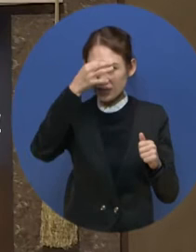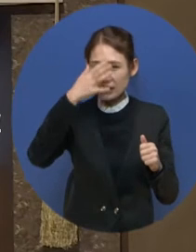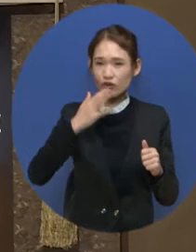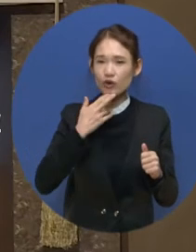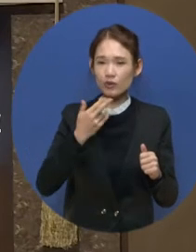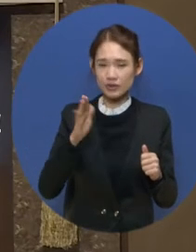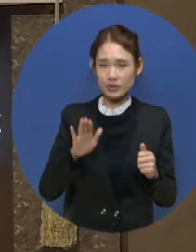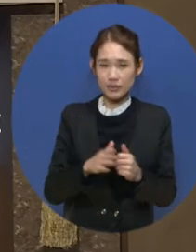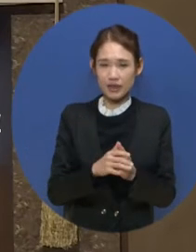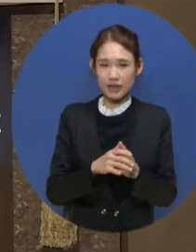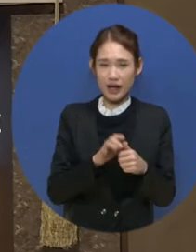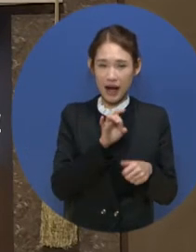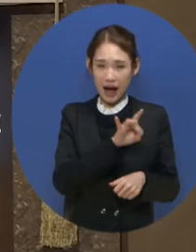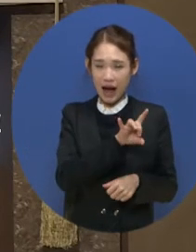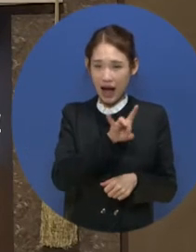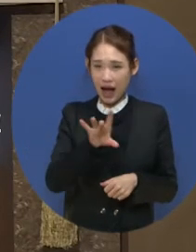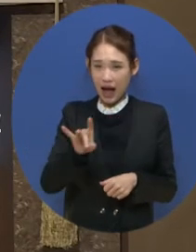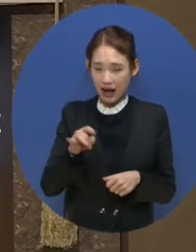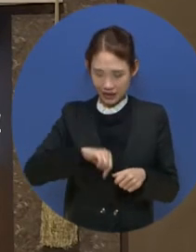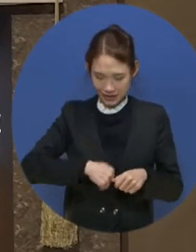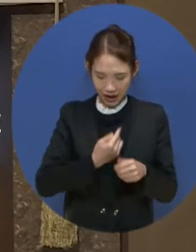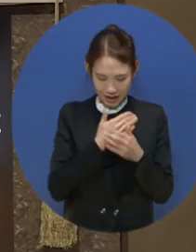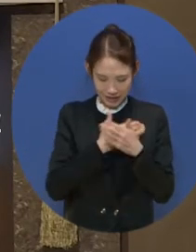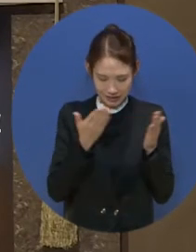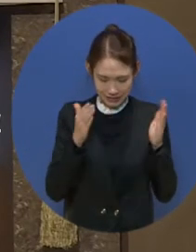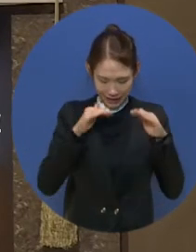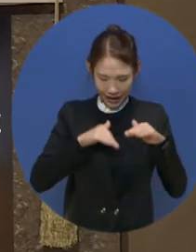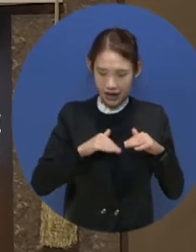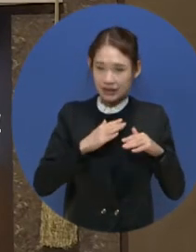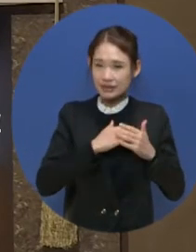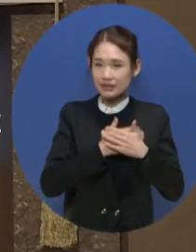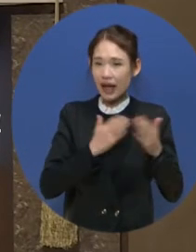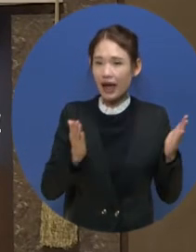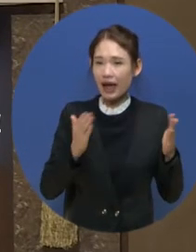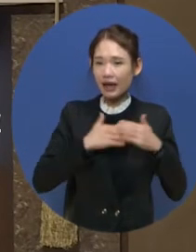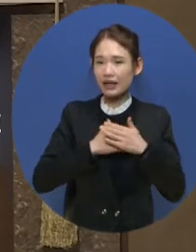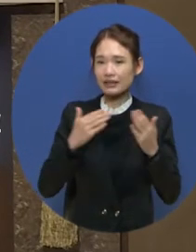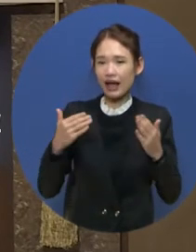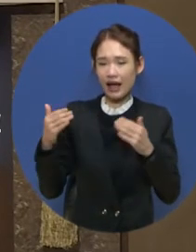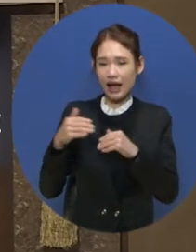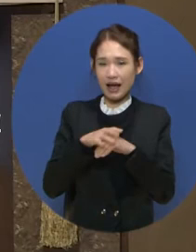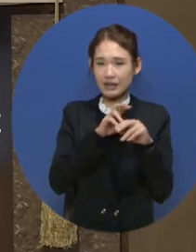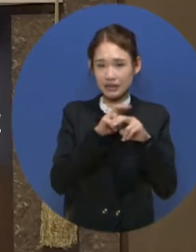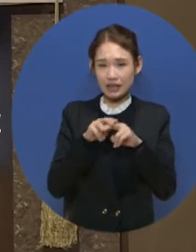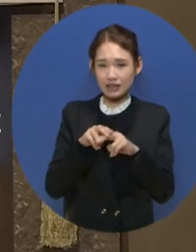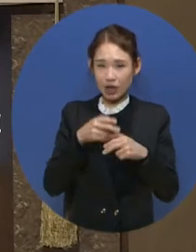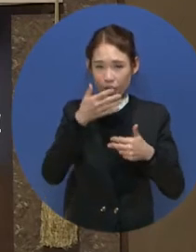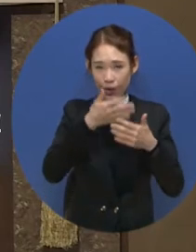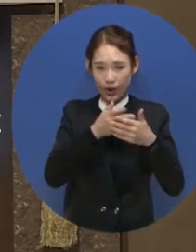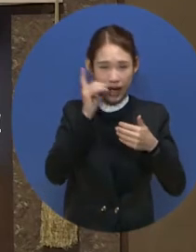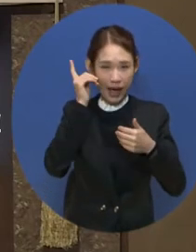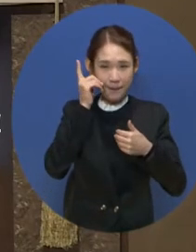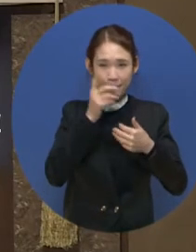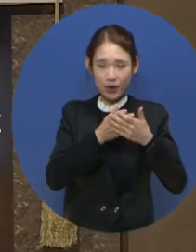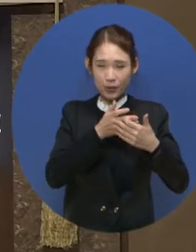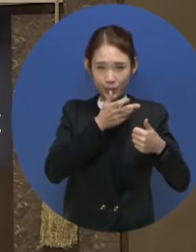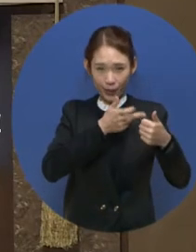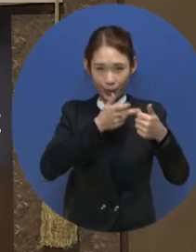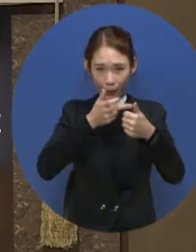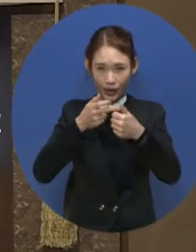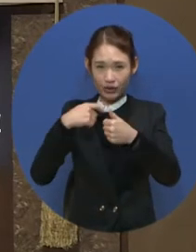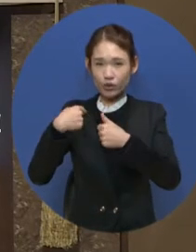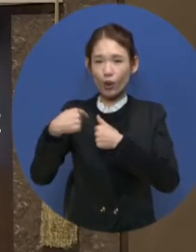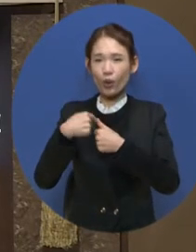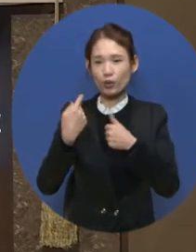데스크에 앉아서 데스크 나 이런 그 모바일을 통해 가주 직원 교육도 하고 예 그렇게 다양한 그런 변화들이